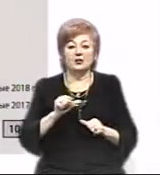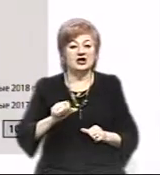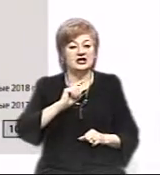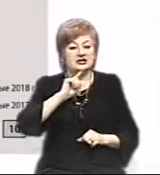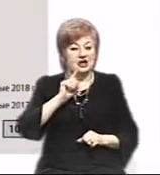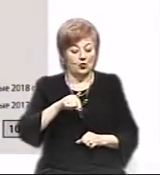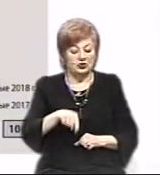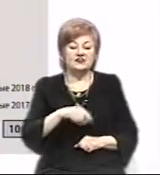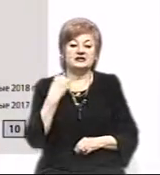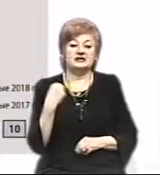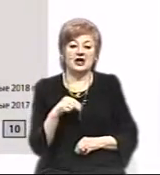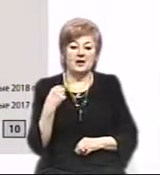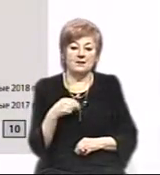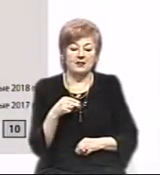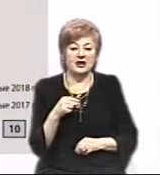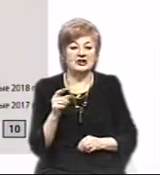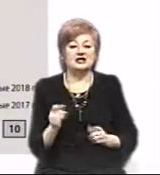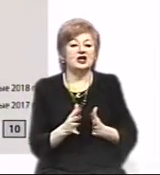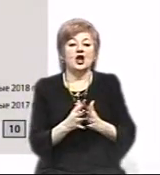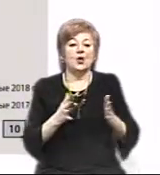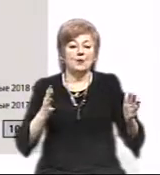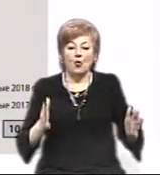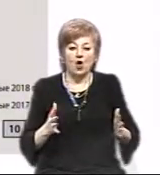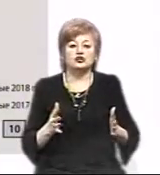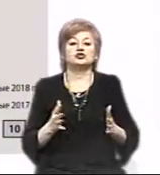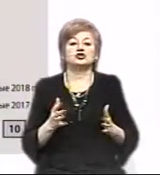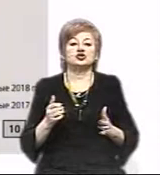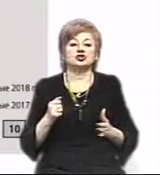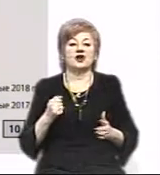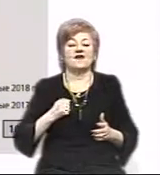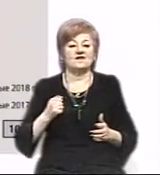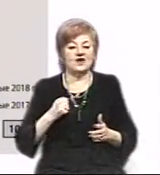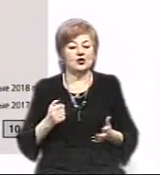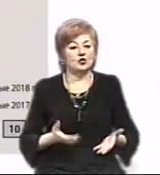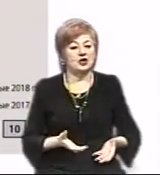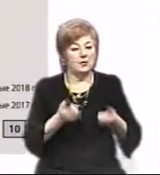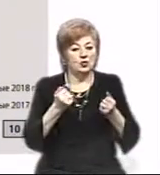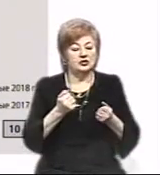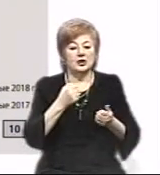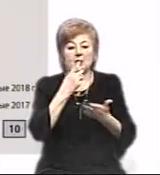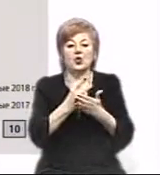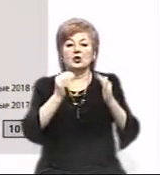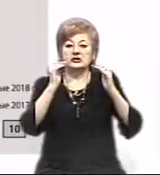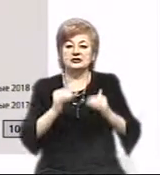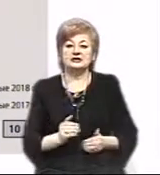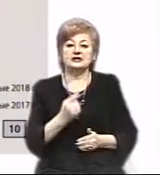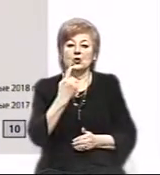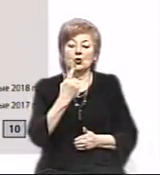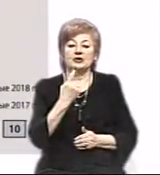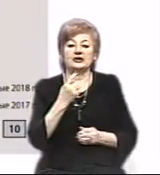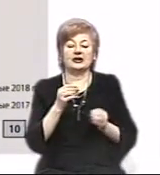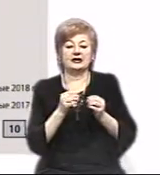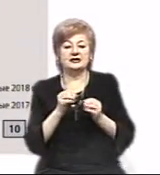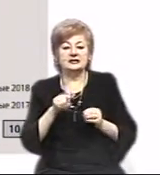у Запорізькій, де найбільша з 5 областей підтримка воєнного способу, показник знизився з 2,1 до